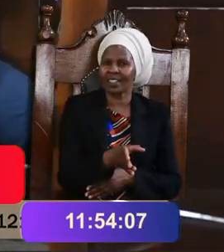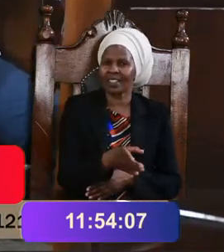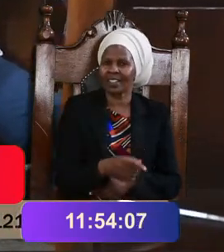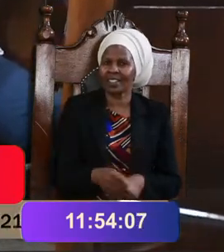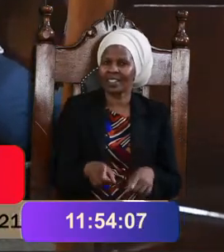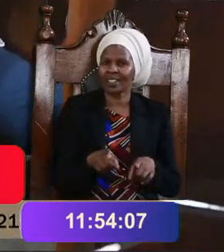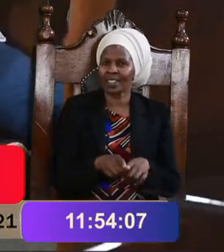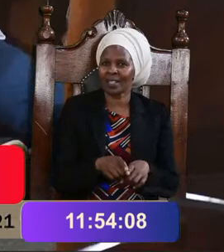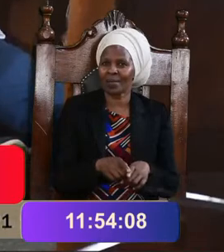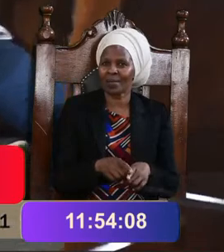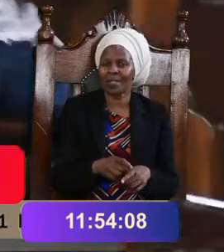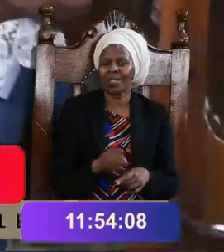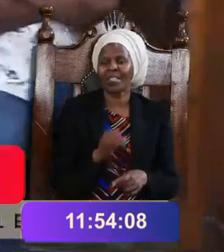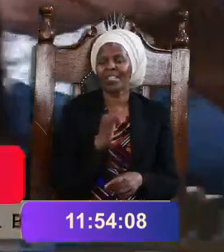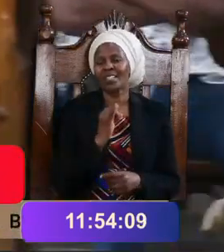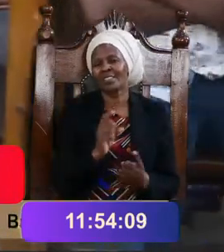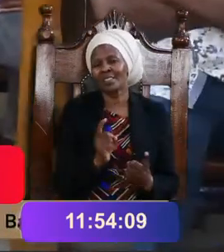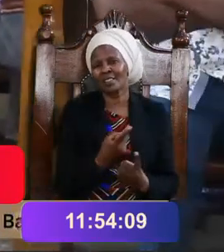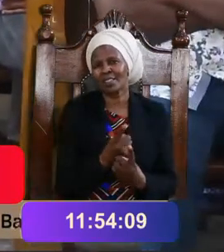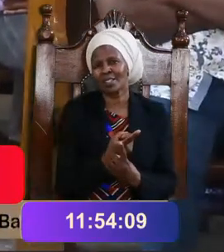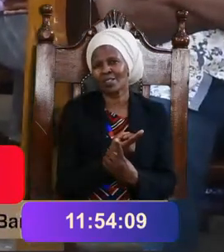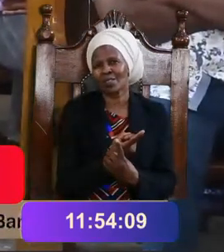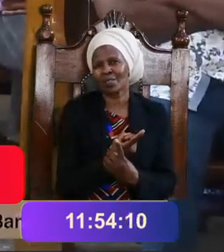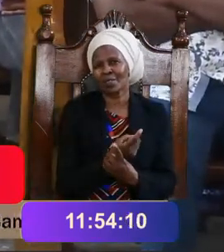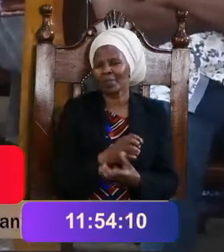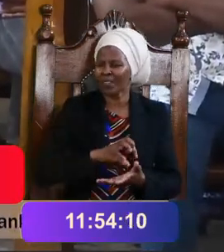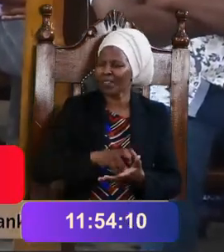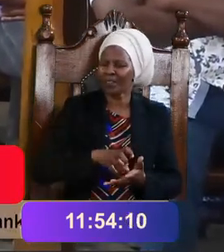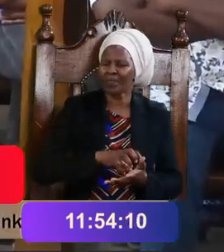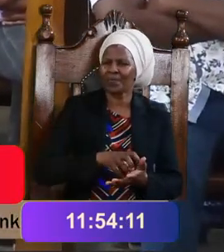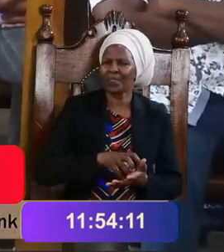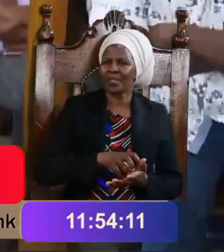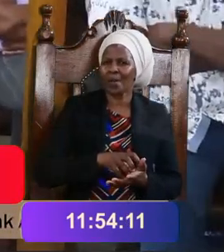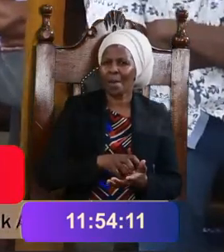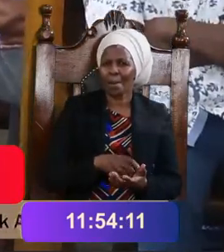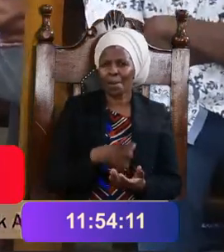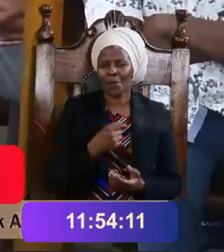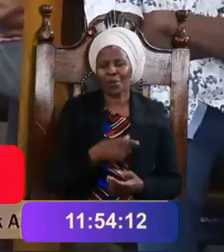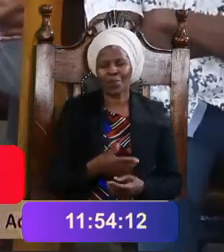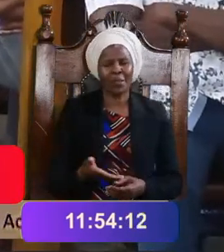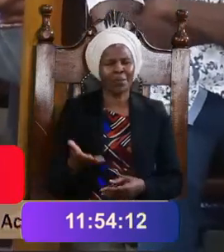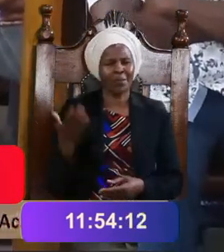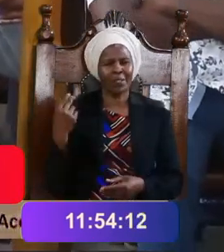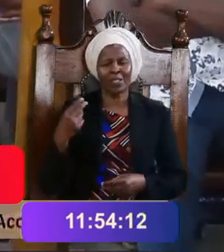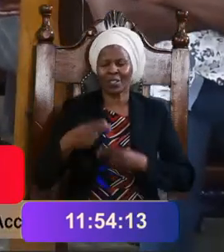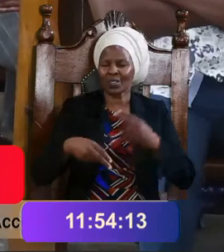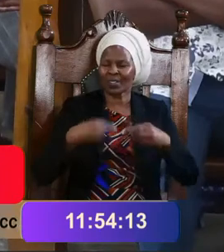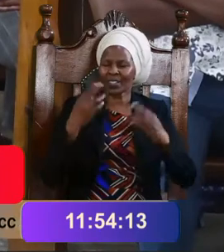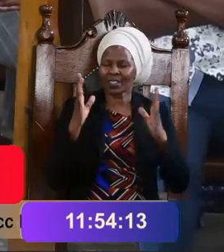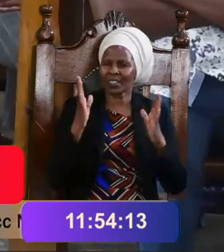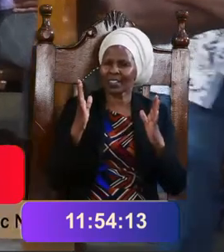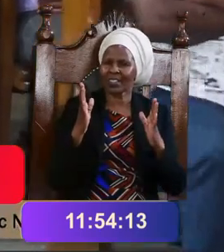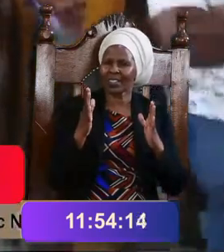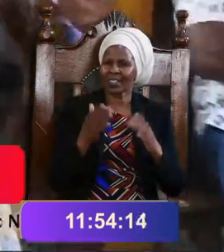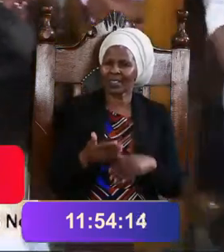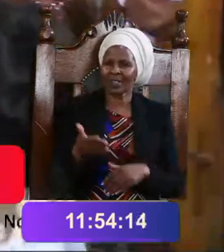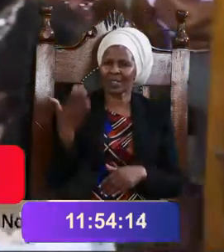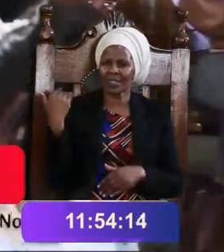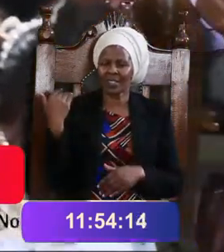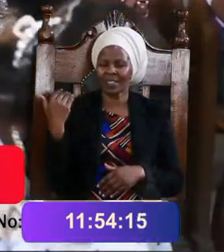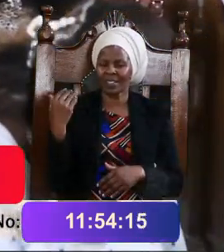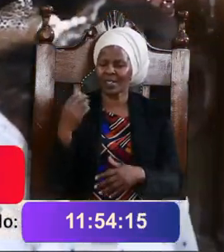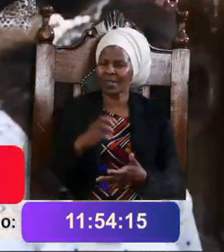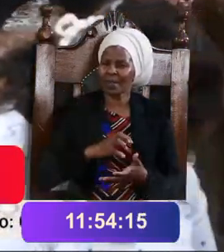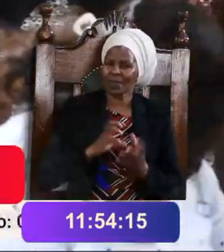pia umechanganyika. Pia hozana yetu, tusione kama wale tu ndio walichanganyikiwa na hozana